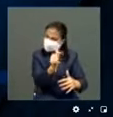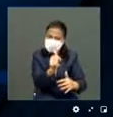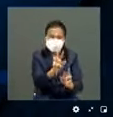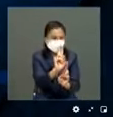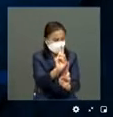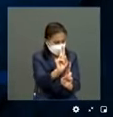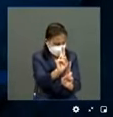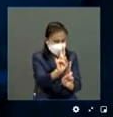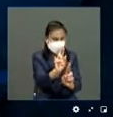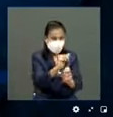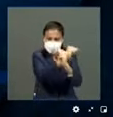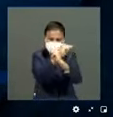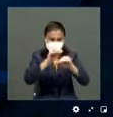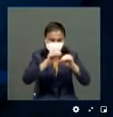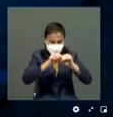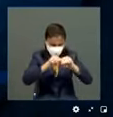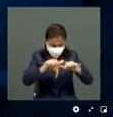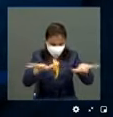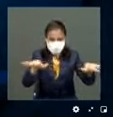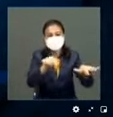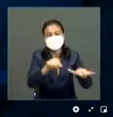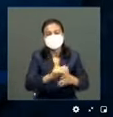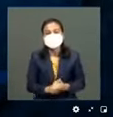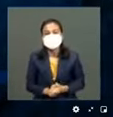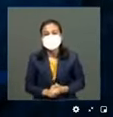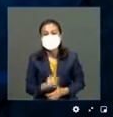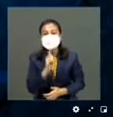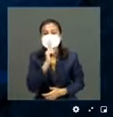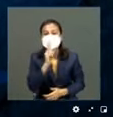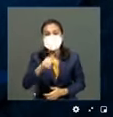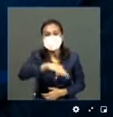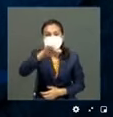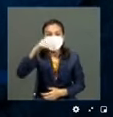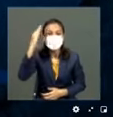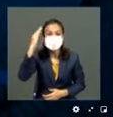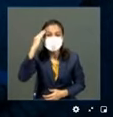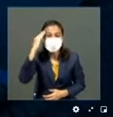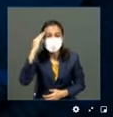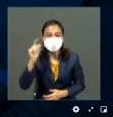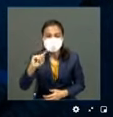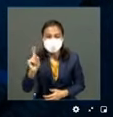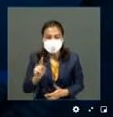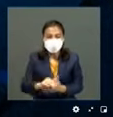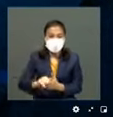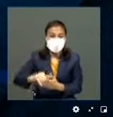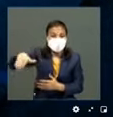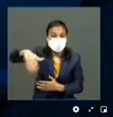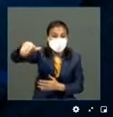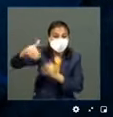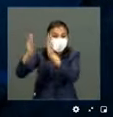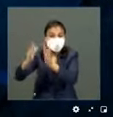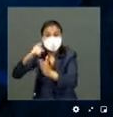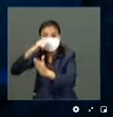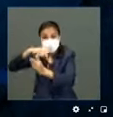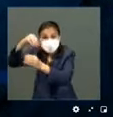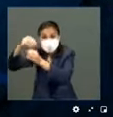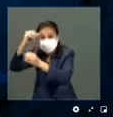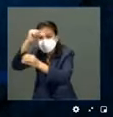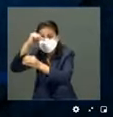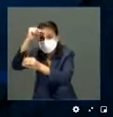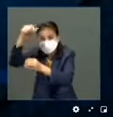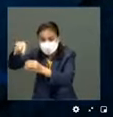ระวังไม่ให้เกิดการแพร่กระจายเชื้อและเรียนให้ทุกท่านทราบนิดนึงว่าก่อนเดินทางพี่น้องประชาชนคนไทยเหล่านี้จะต้อง